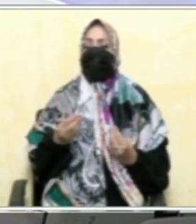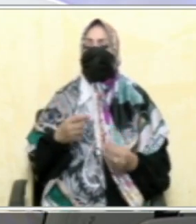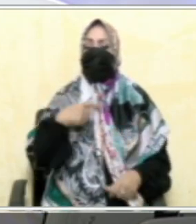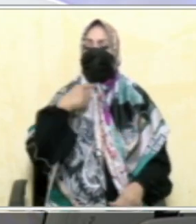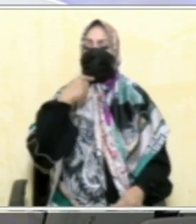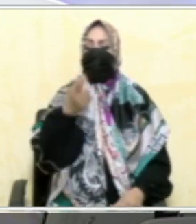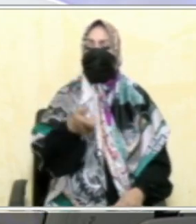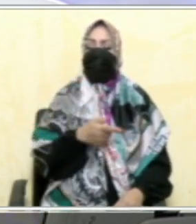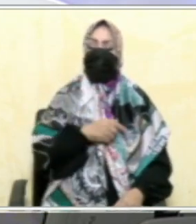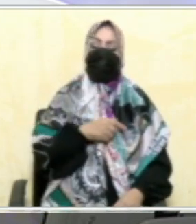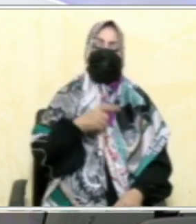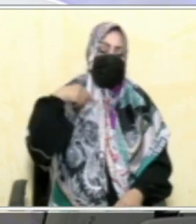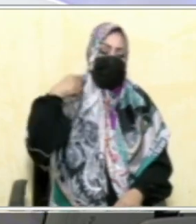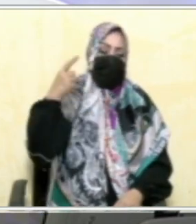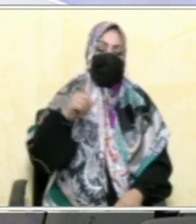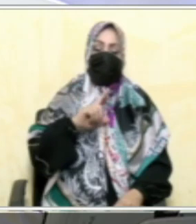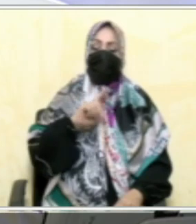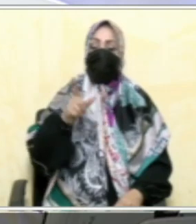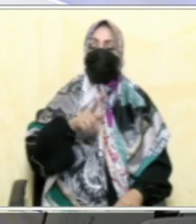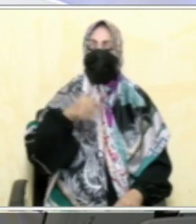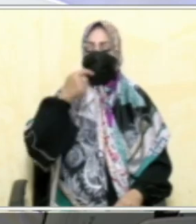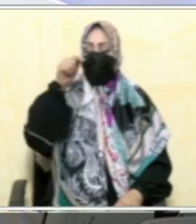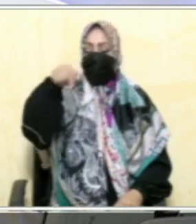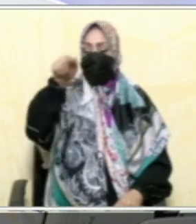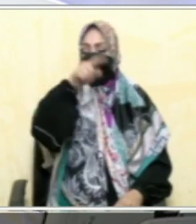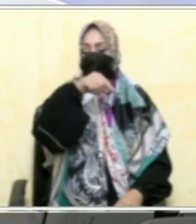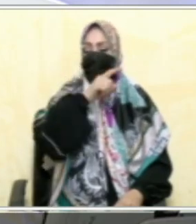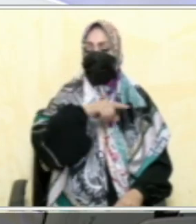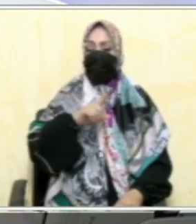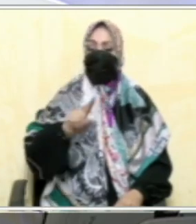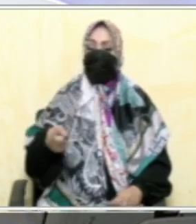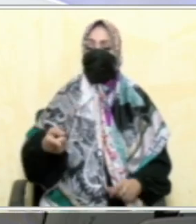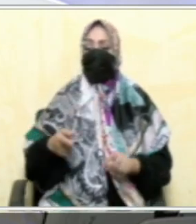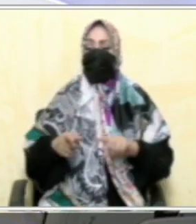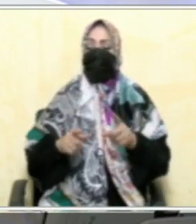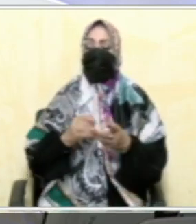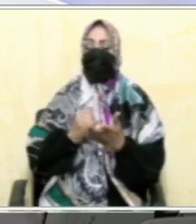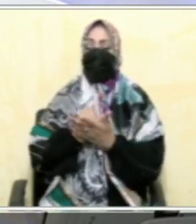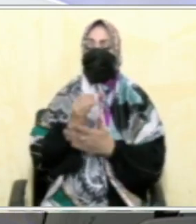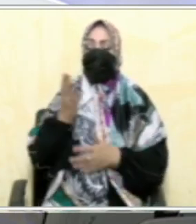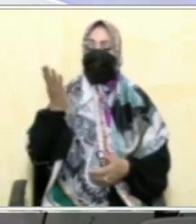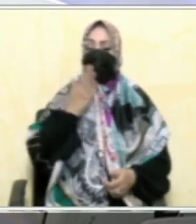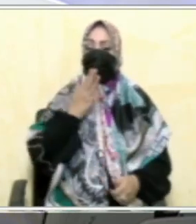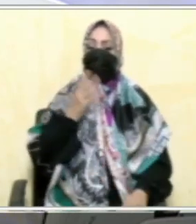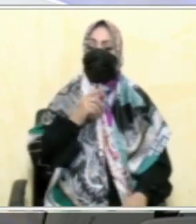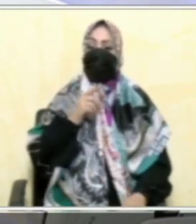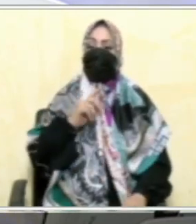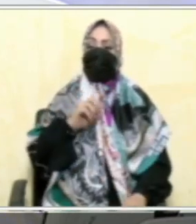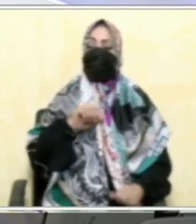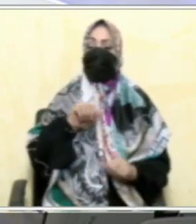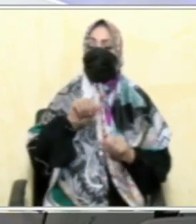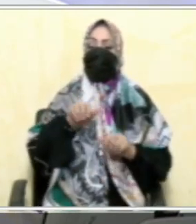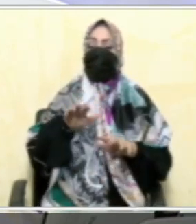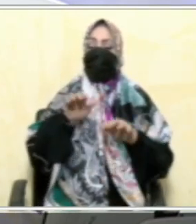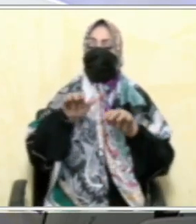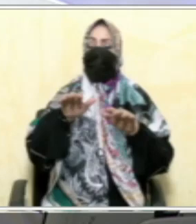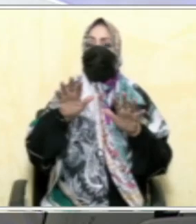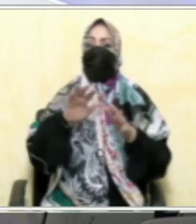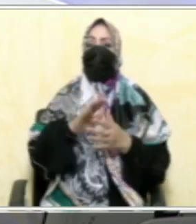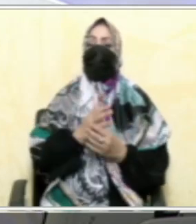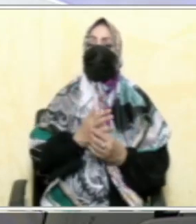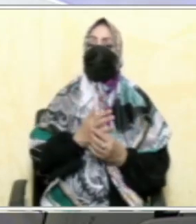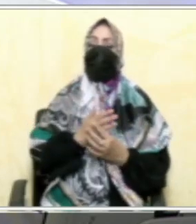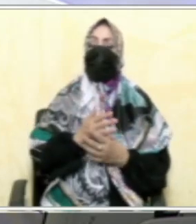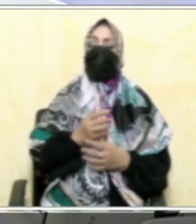أمر انتشر وعم. والنبي صلى الله عليه وسلم يقول: ما من عبد يسترعيه الله رعية يموت